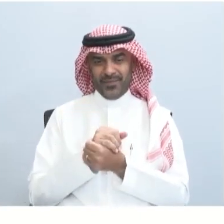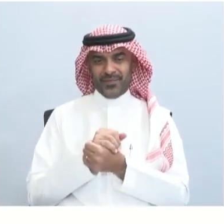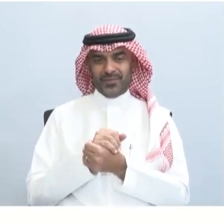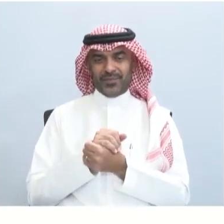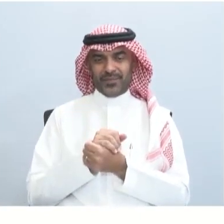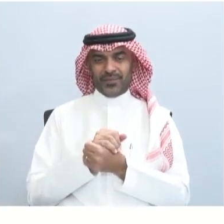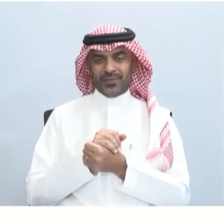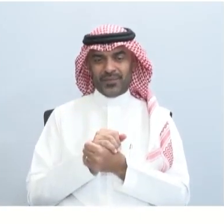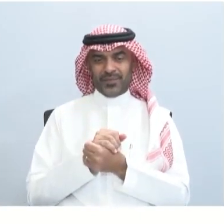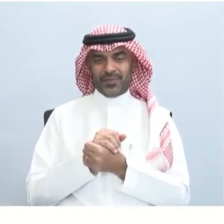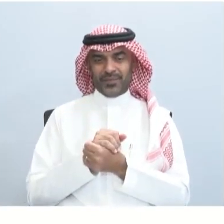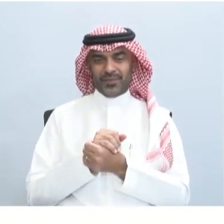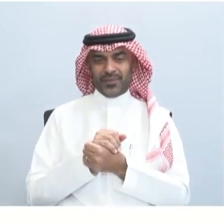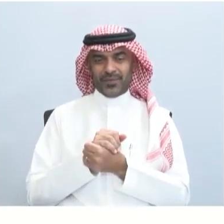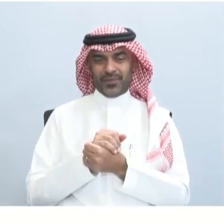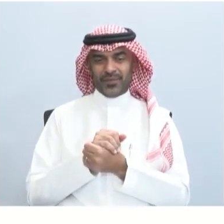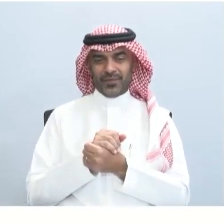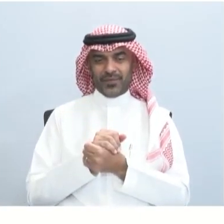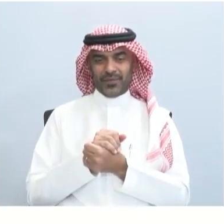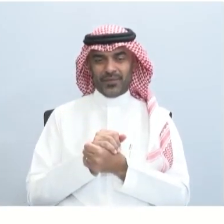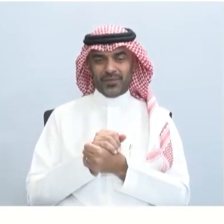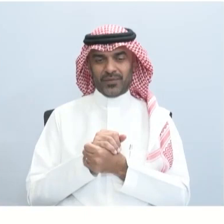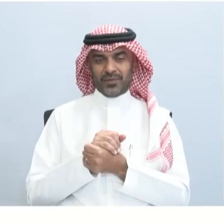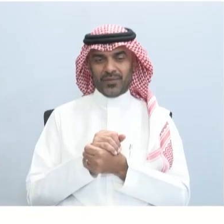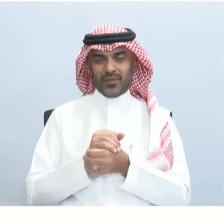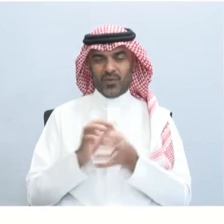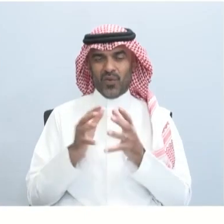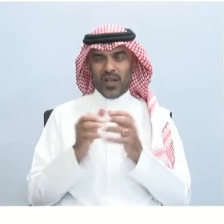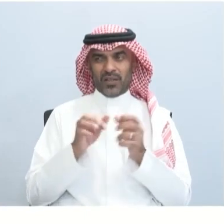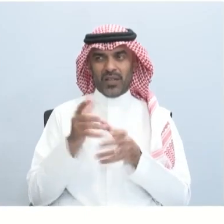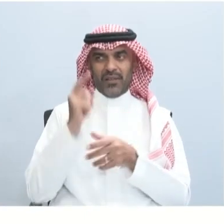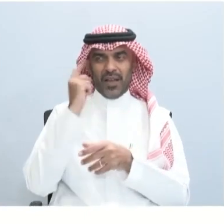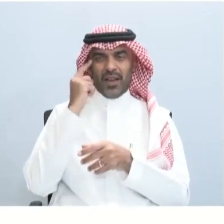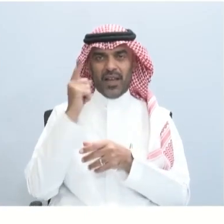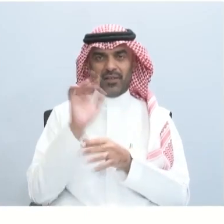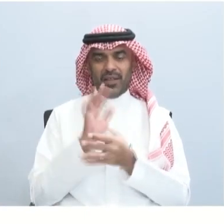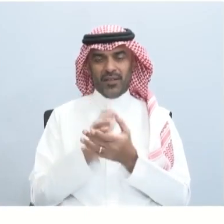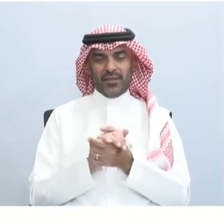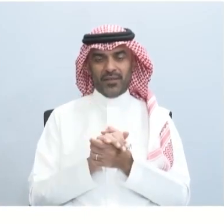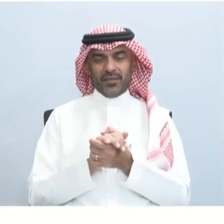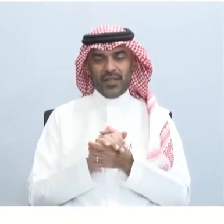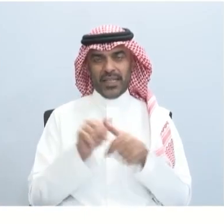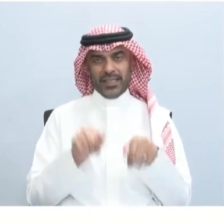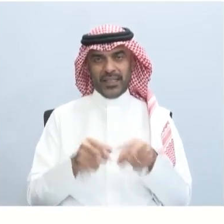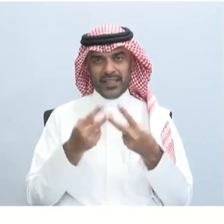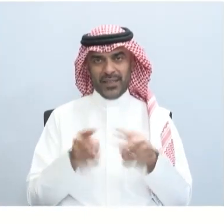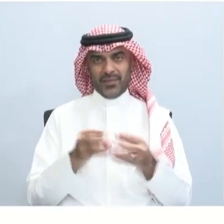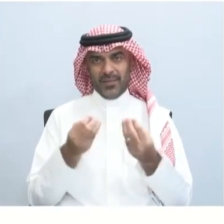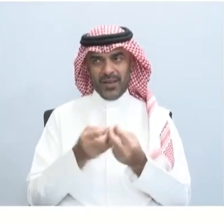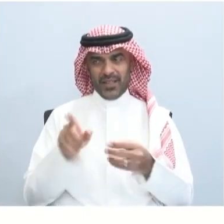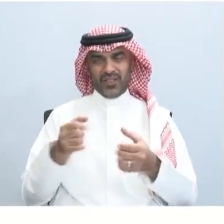واشرح لهم او اصف لهم كيف تعرفت على هذا الشيء لنبدا سويا في هذا